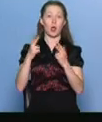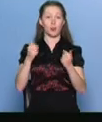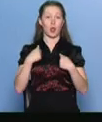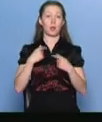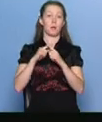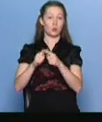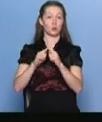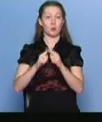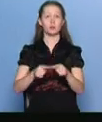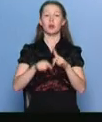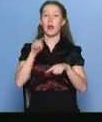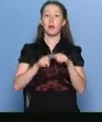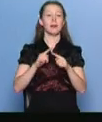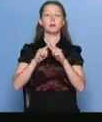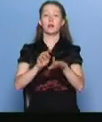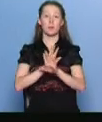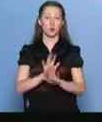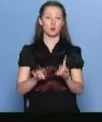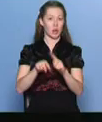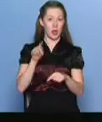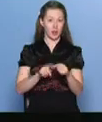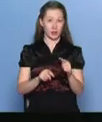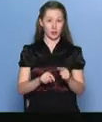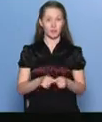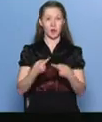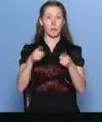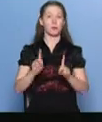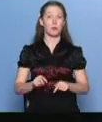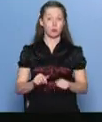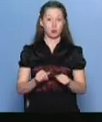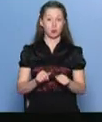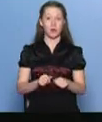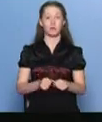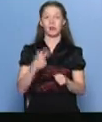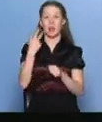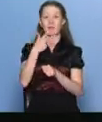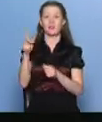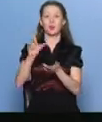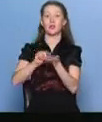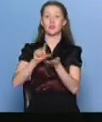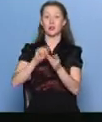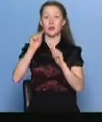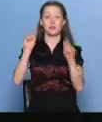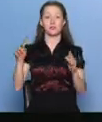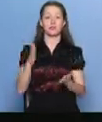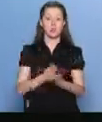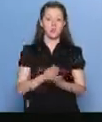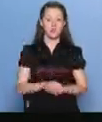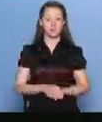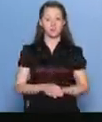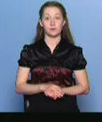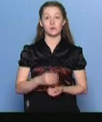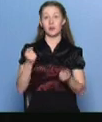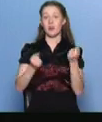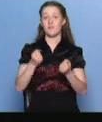это редкий случай, чтобы не пропустили, потому что где регистраторы стоят, да, вряд ли это будет эффективно. С